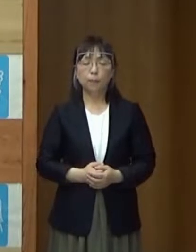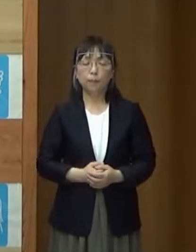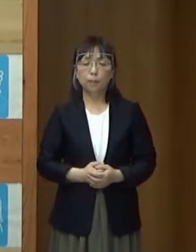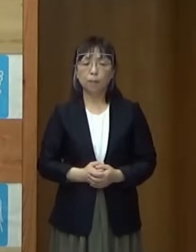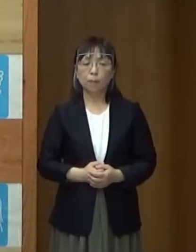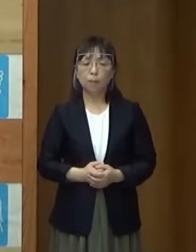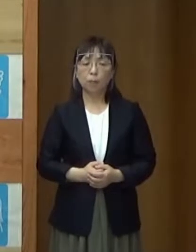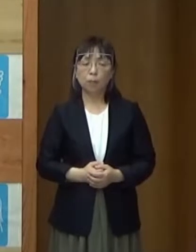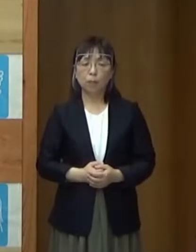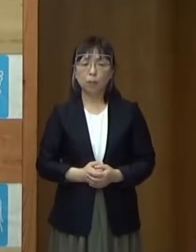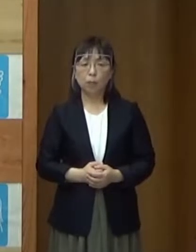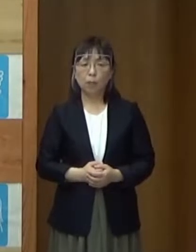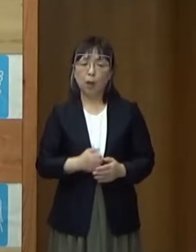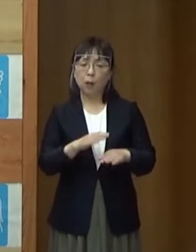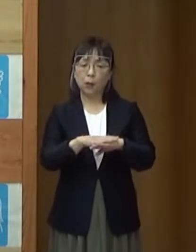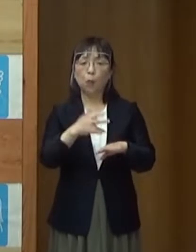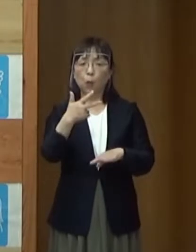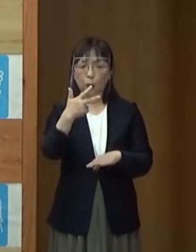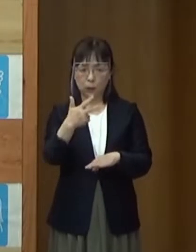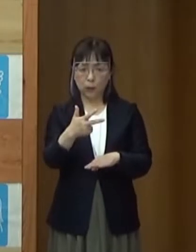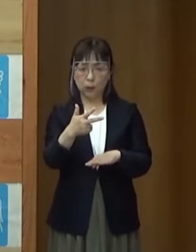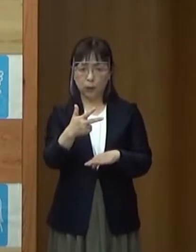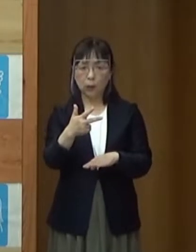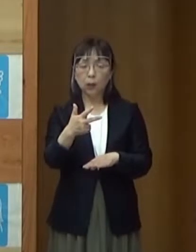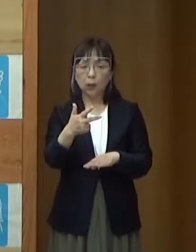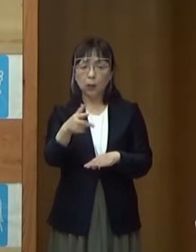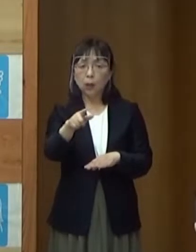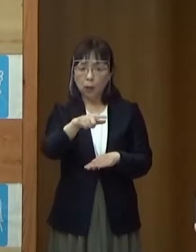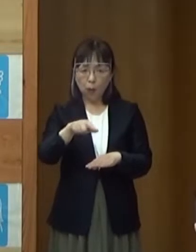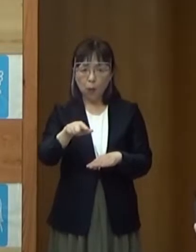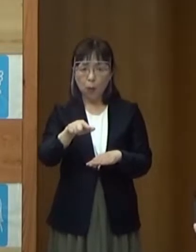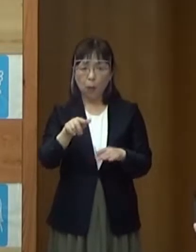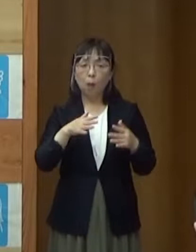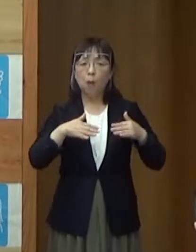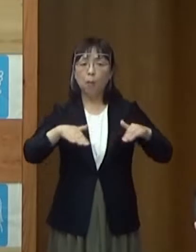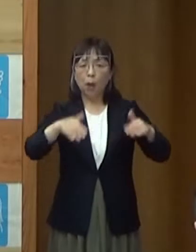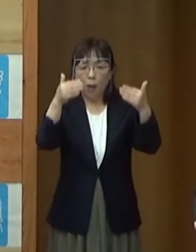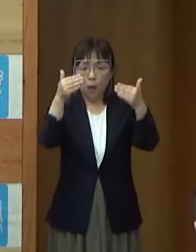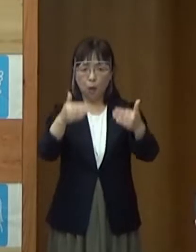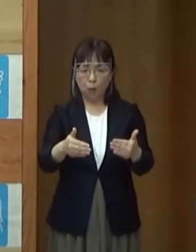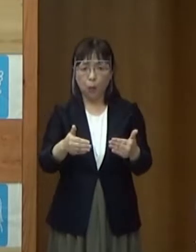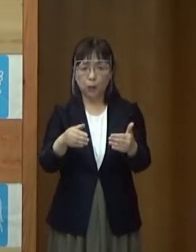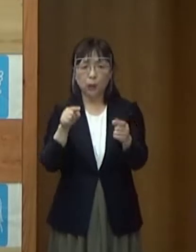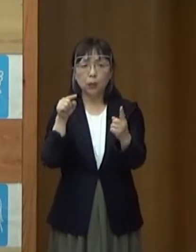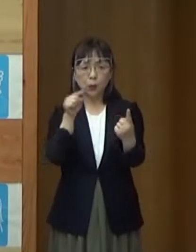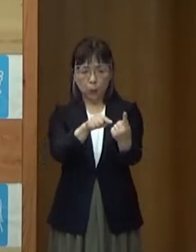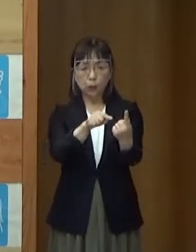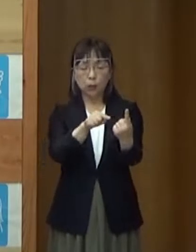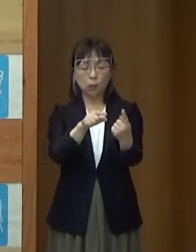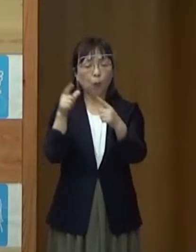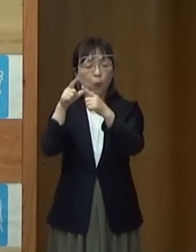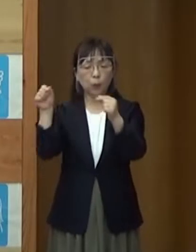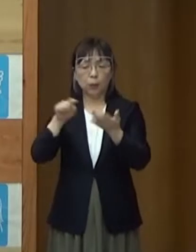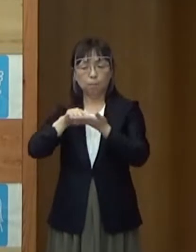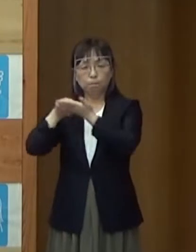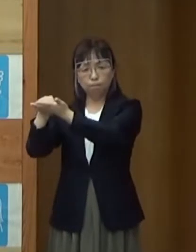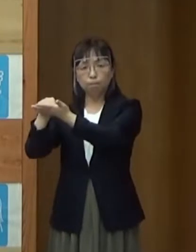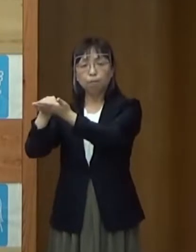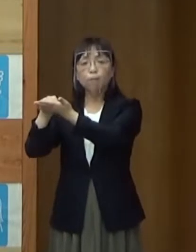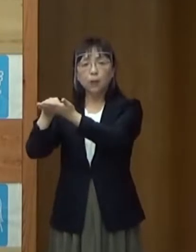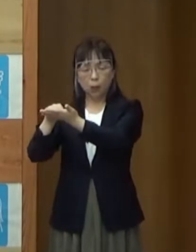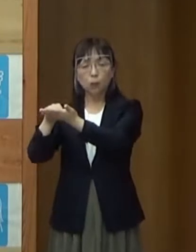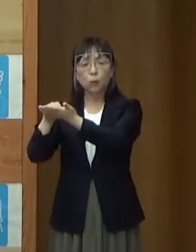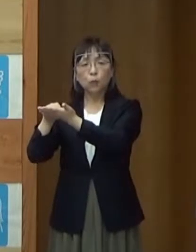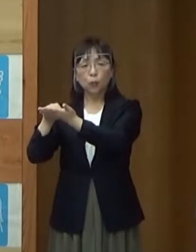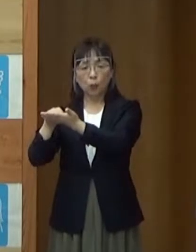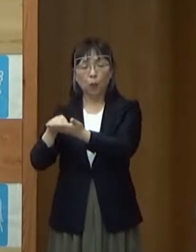まあ、そのことを踏まえてですね、札幌市を対象としたまん延防止等重点措置、まあ、これを国に要請をするということ